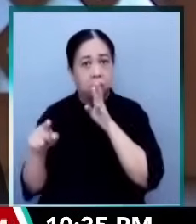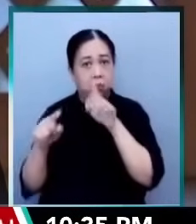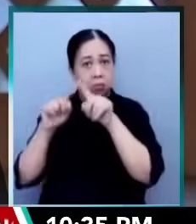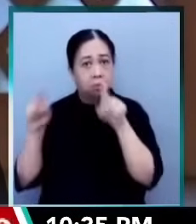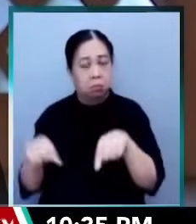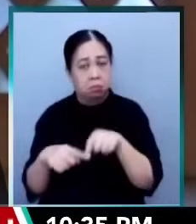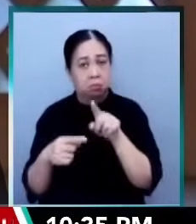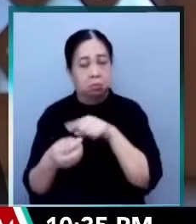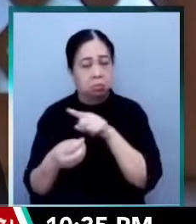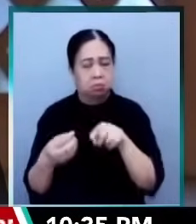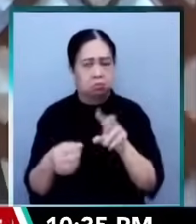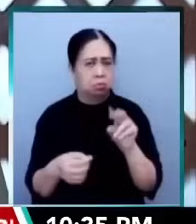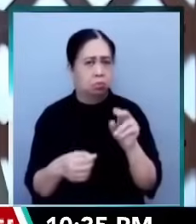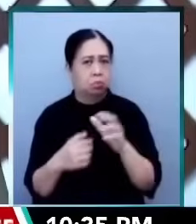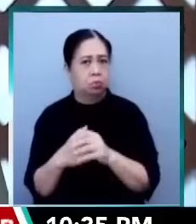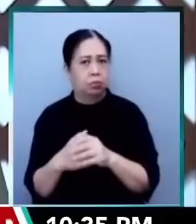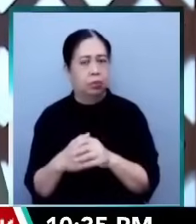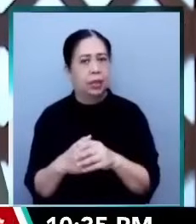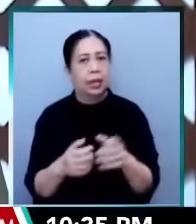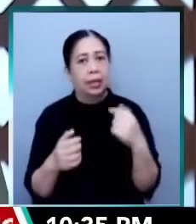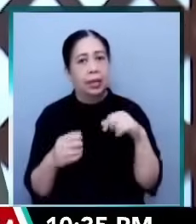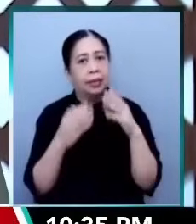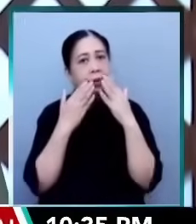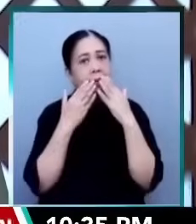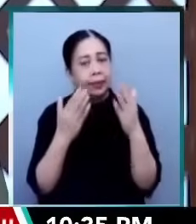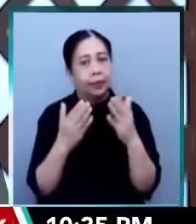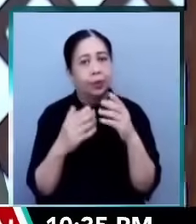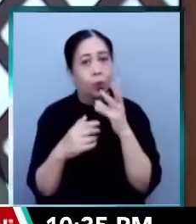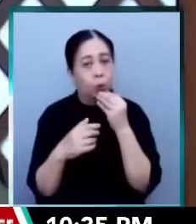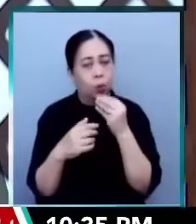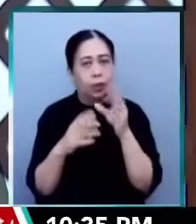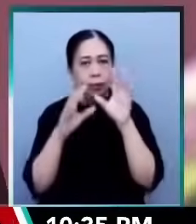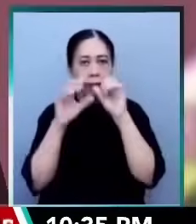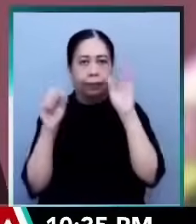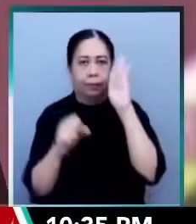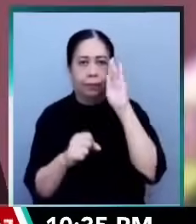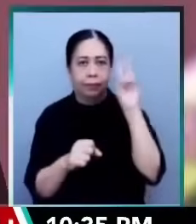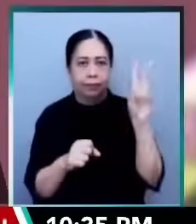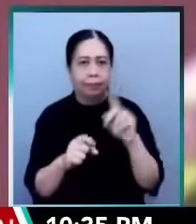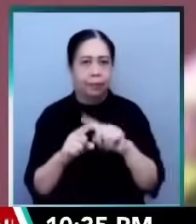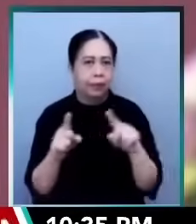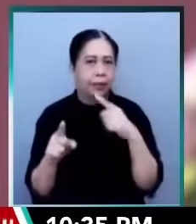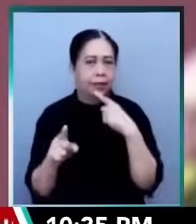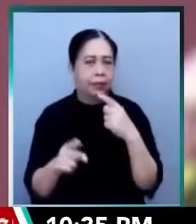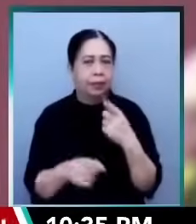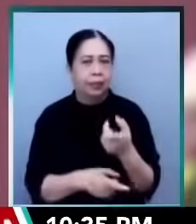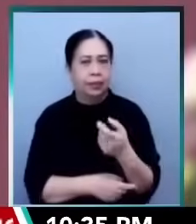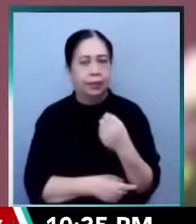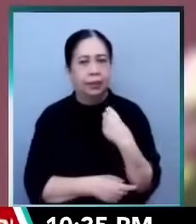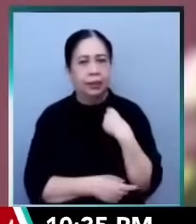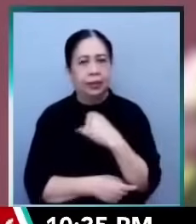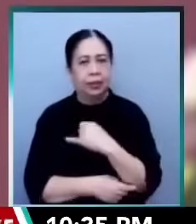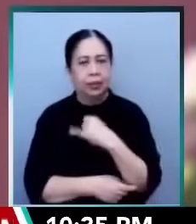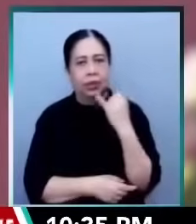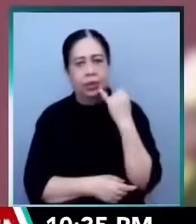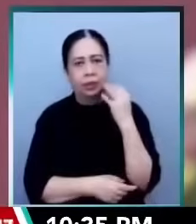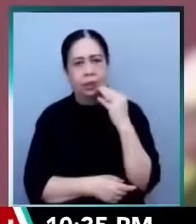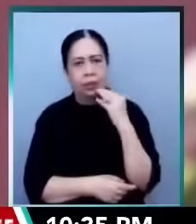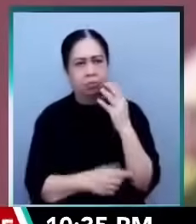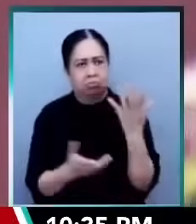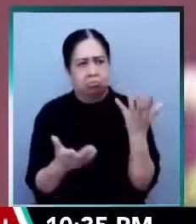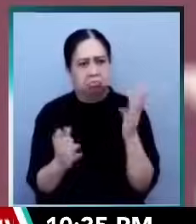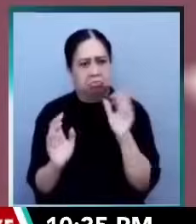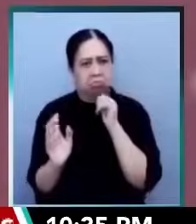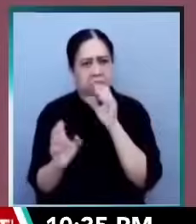Lima pagkatapos ng bail hearing si Pangulong Bongbong Marcos. Pero sabi ni Senator Aimee Marcos, walang kinalaman sa desisyon ng